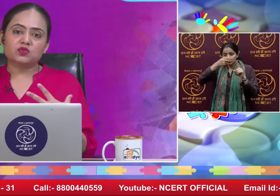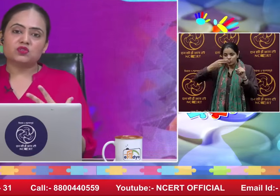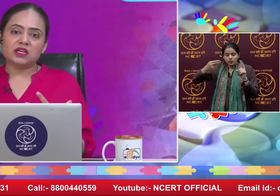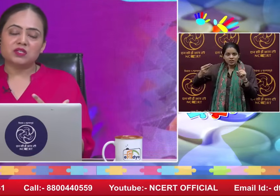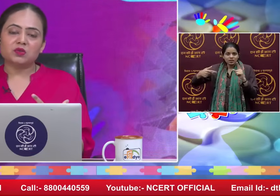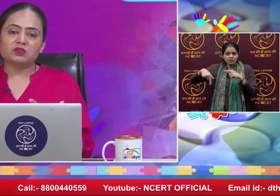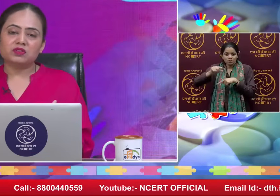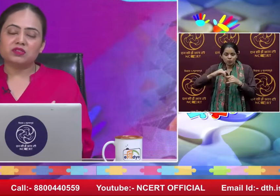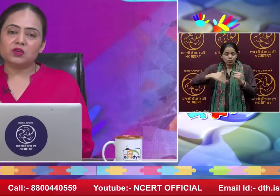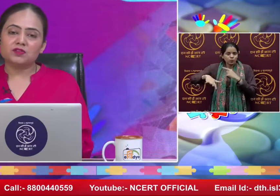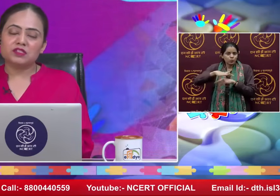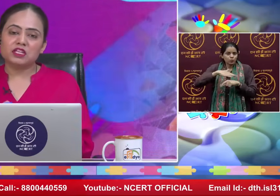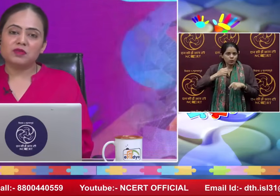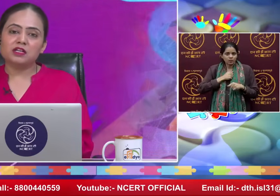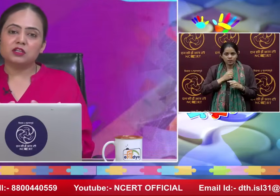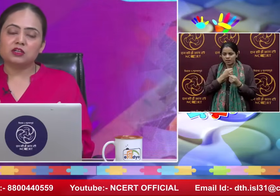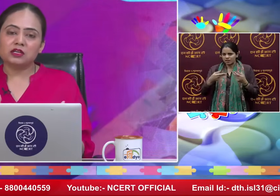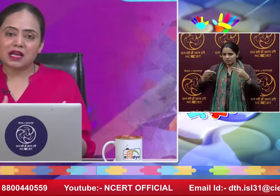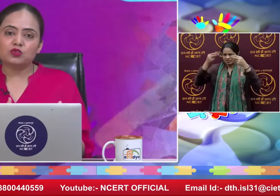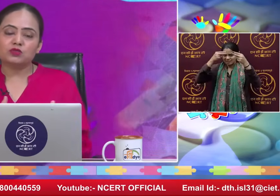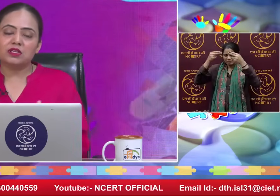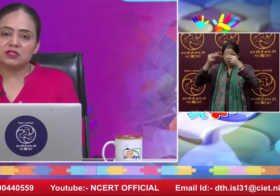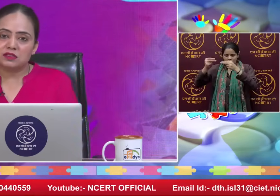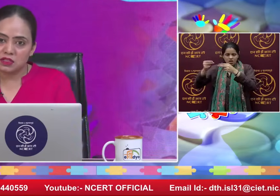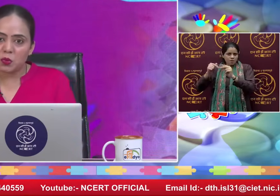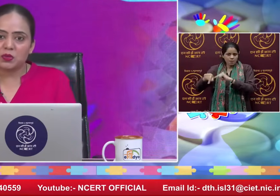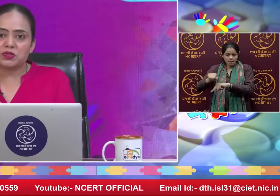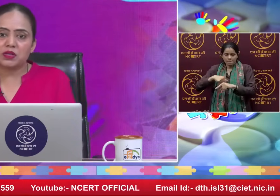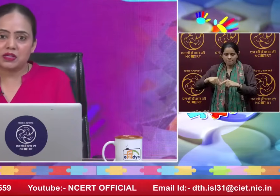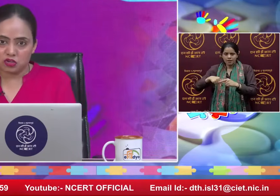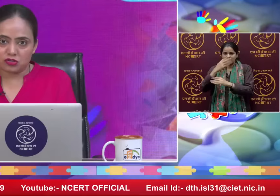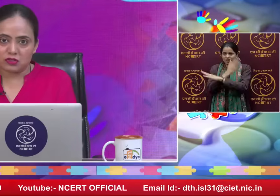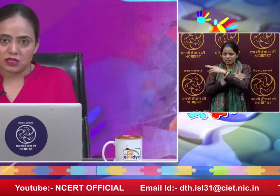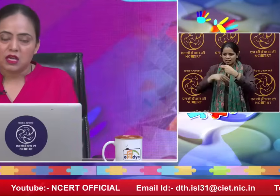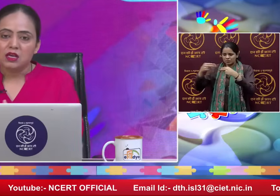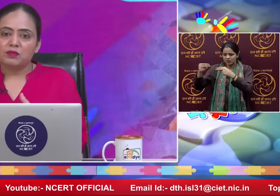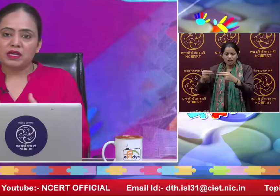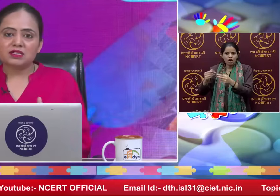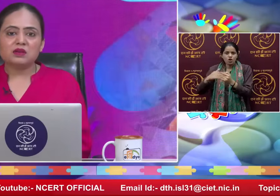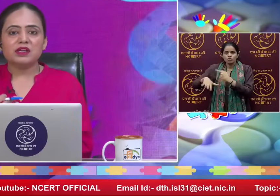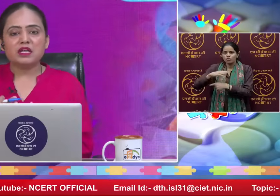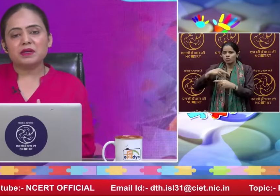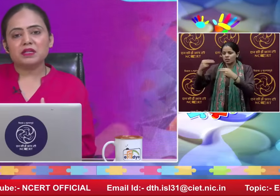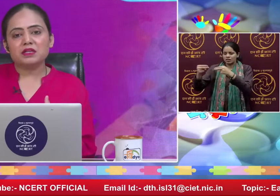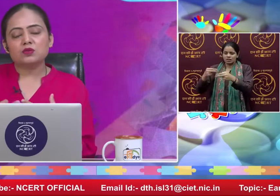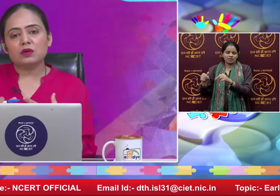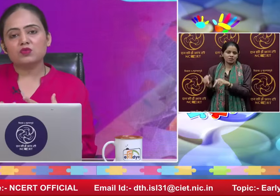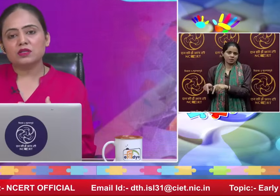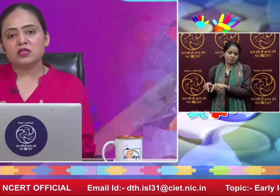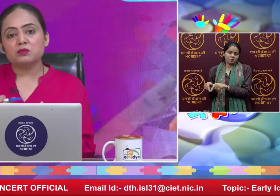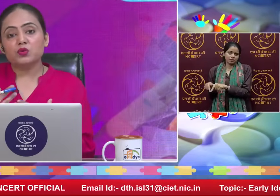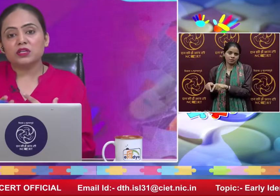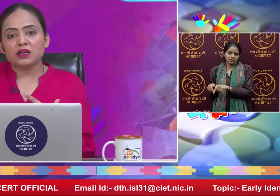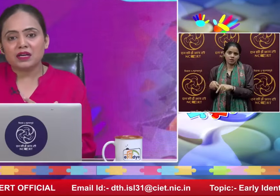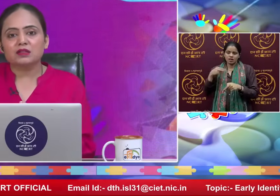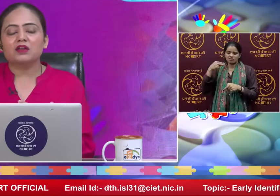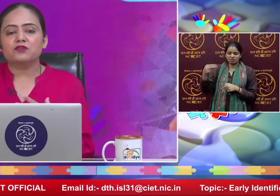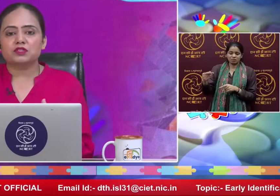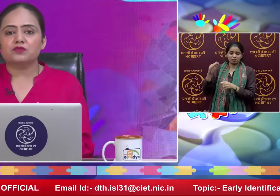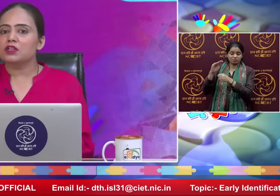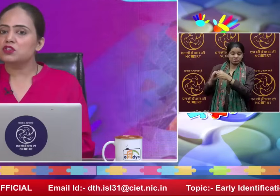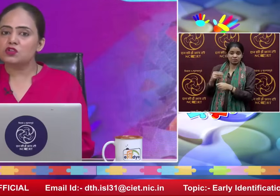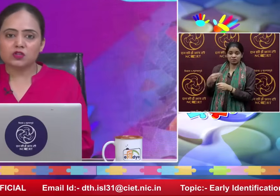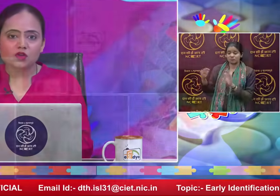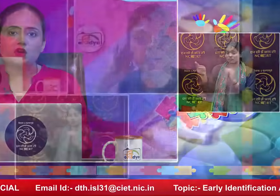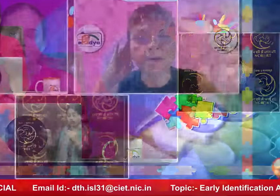as such in society also there's a lot of stigma attached to these disorders or conditions. Because हमें नहीं पता है तो हम उसको एक taboo की तरह लेते हैं.